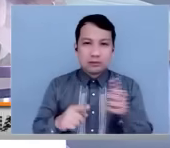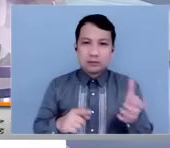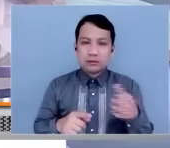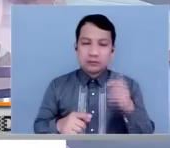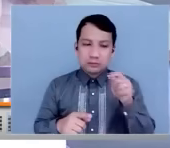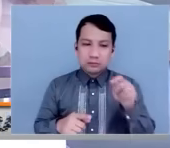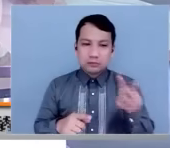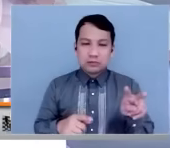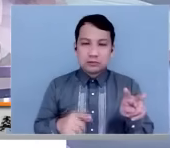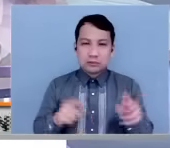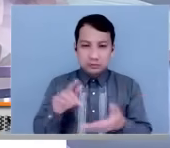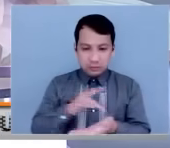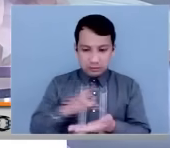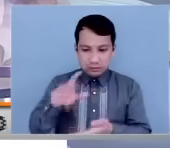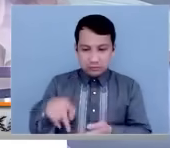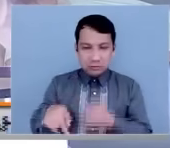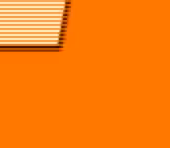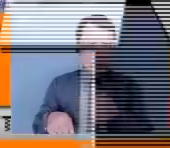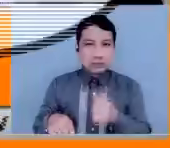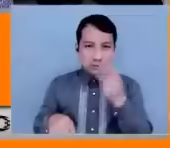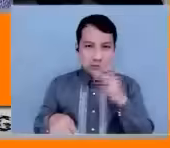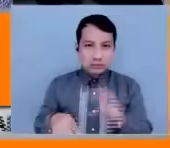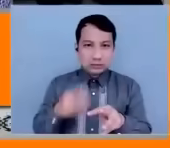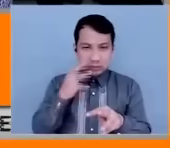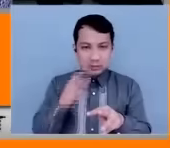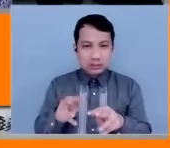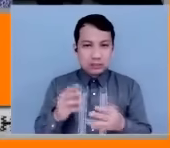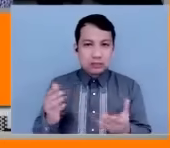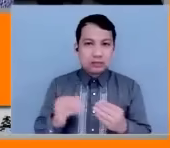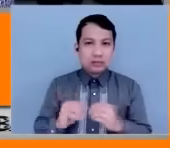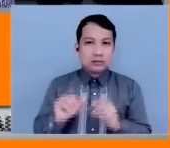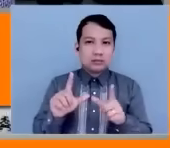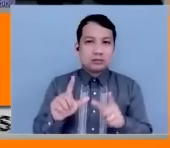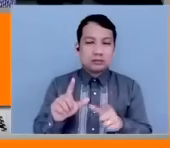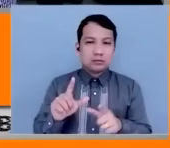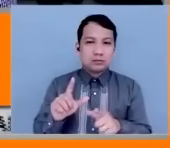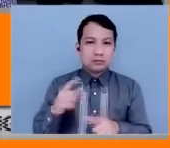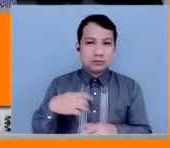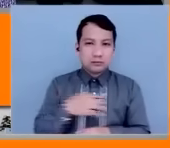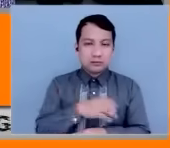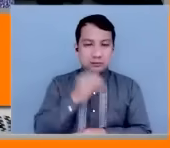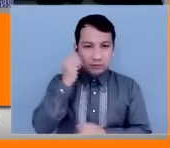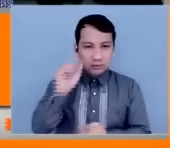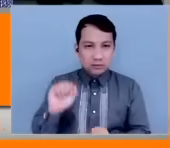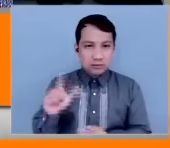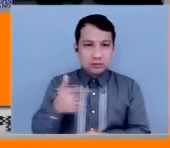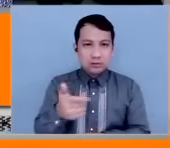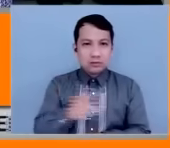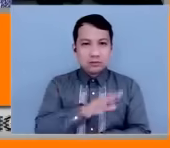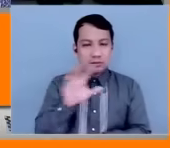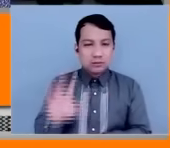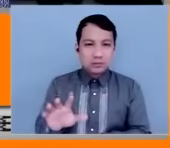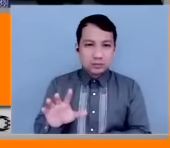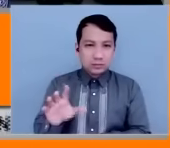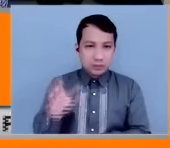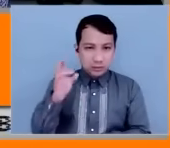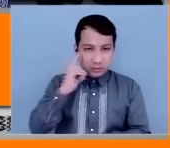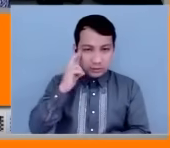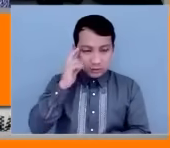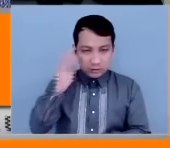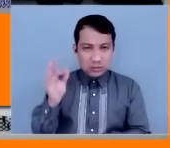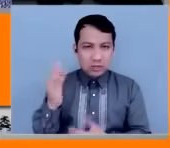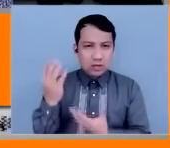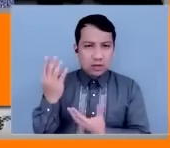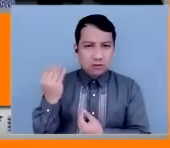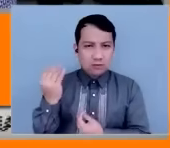eh Hindi raw siya makakapanood at live mula sa Batasang Pambansa nasa frontline na balitang iyan si Ria Fernandez Ria Anong